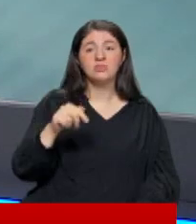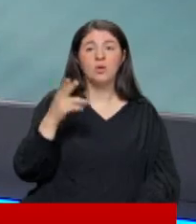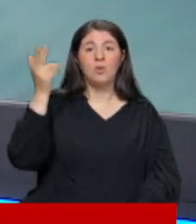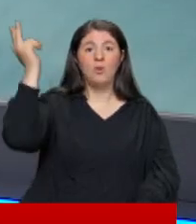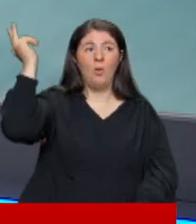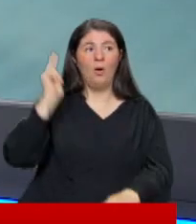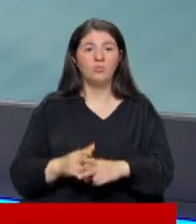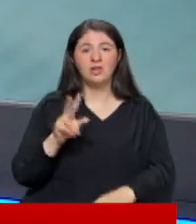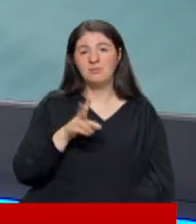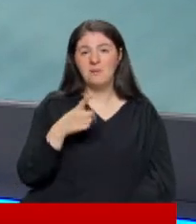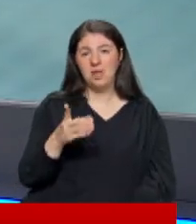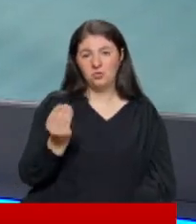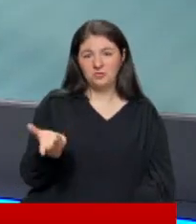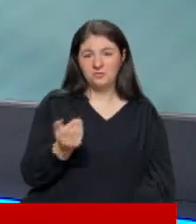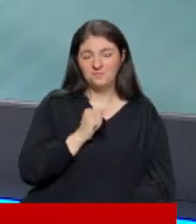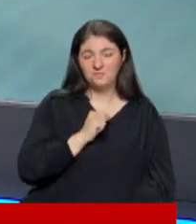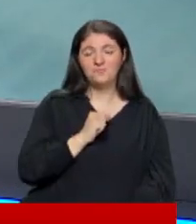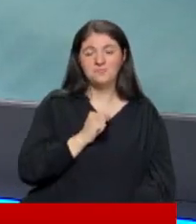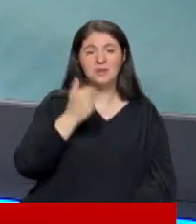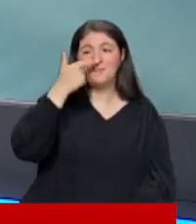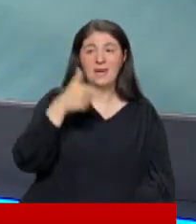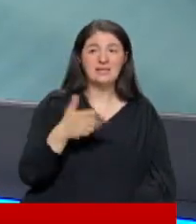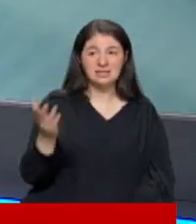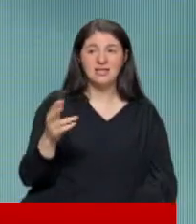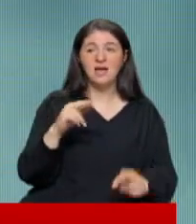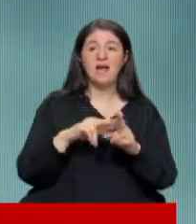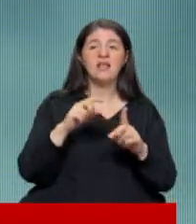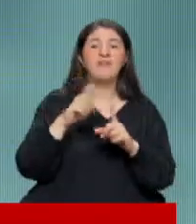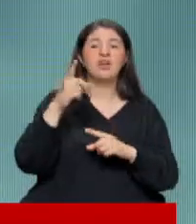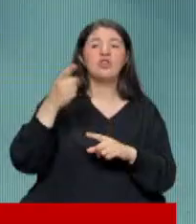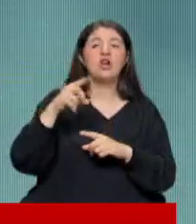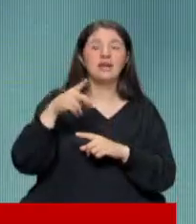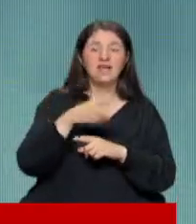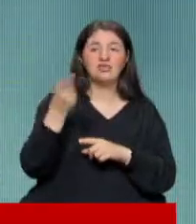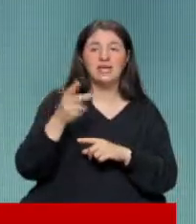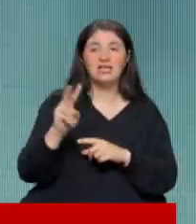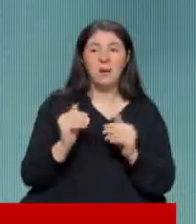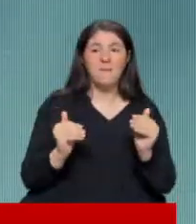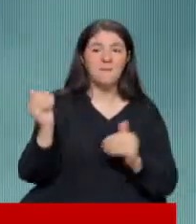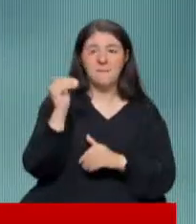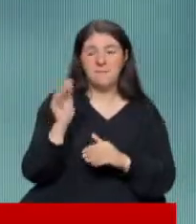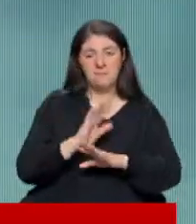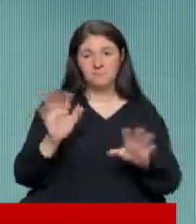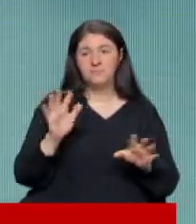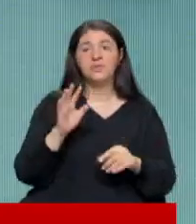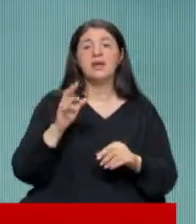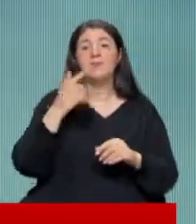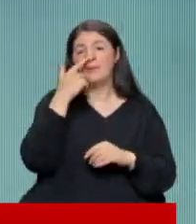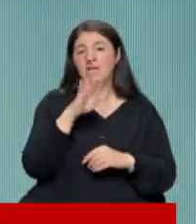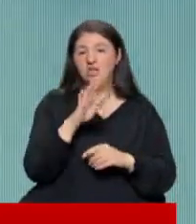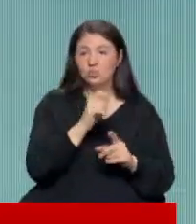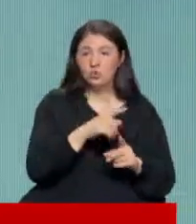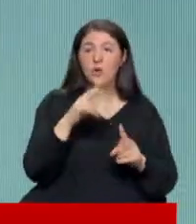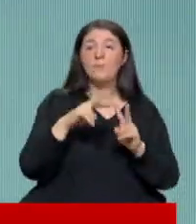Hop diye 20.000 liraya çıkarıldı akaryakıt KDV %18'den %20'ye çıkarıldı benzine 40